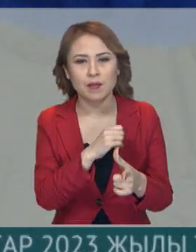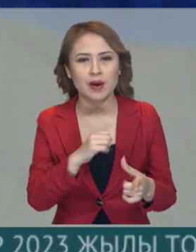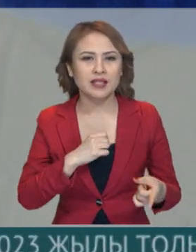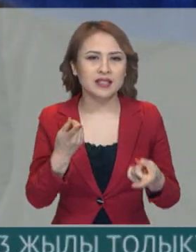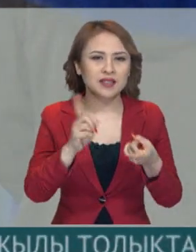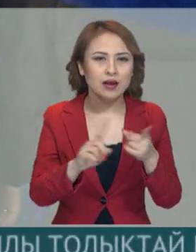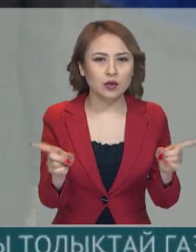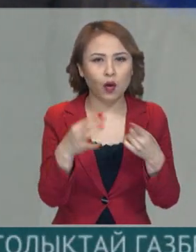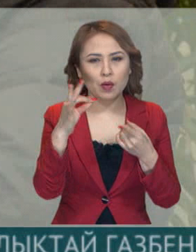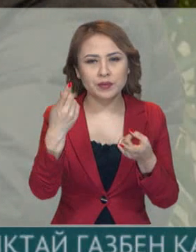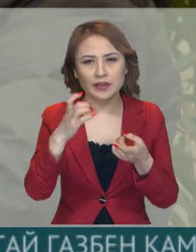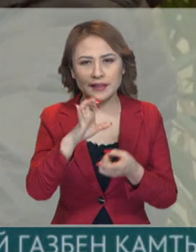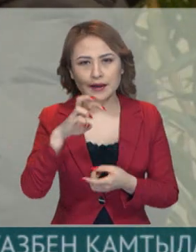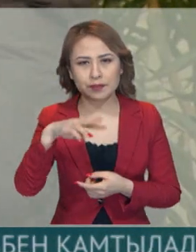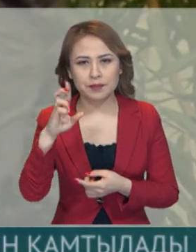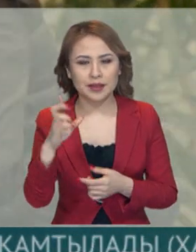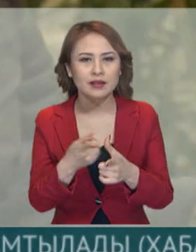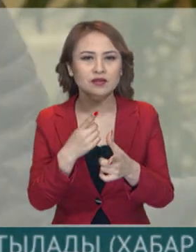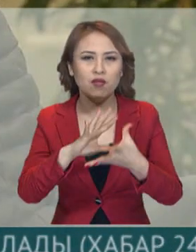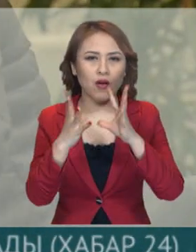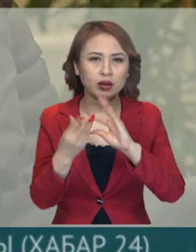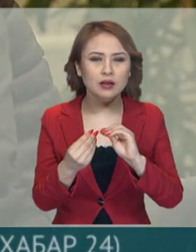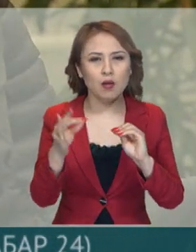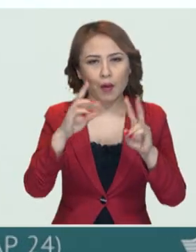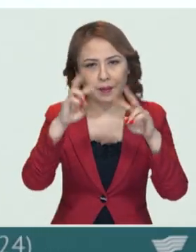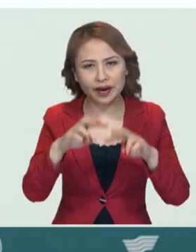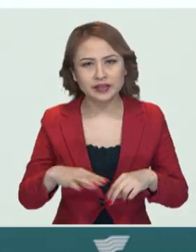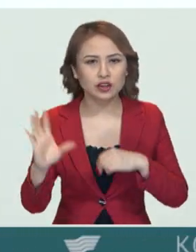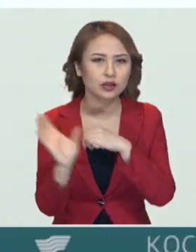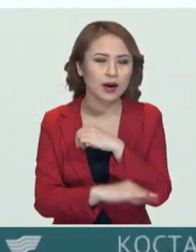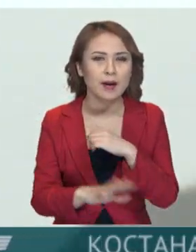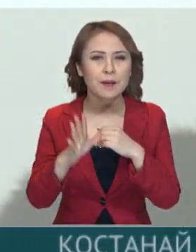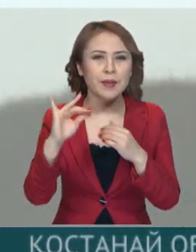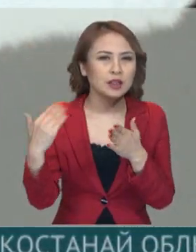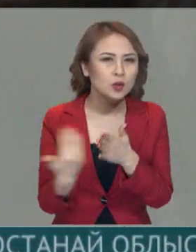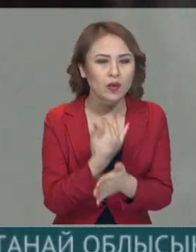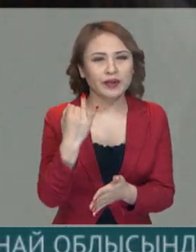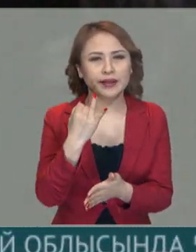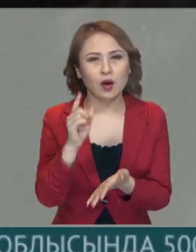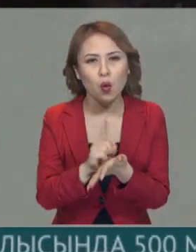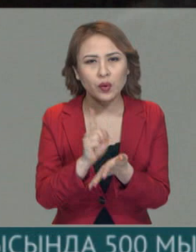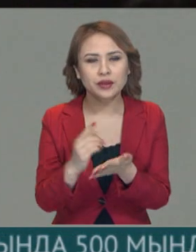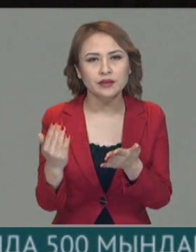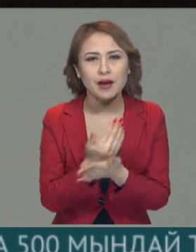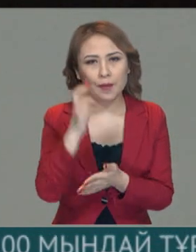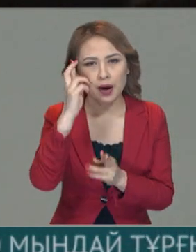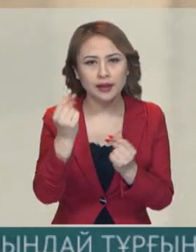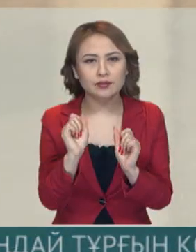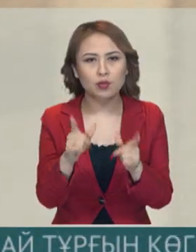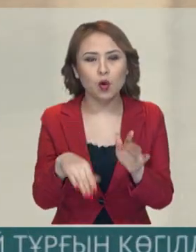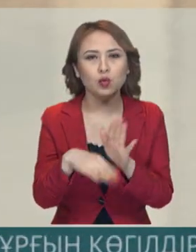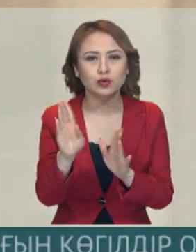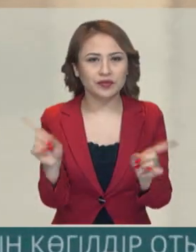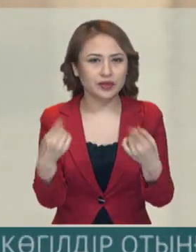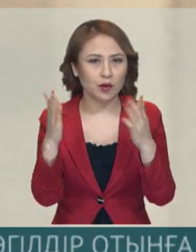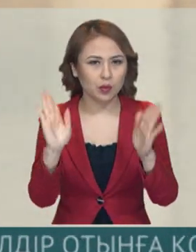өсуіне байланысты болмақ. Сондай-ақ S&P сарапшыларының болжамы бойынша жаңа салық кодексінің арқасында мемлекеттік кіріс біртіндеп артады.